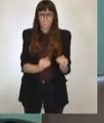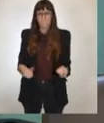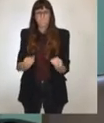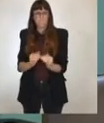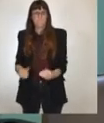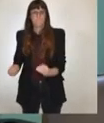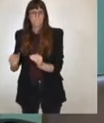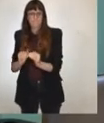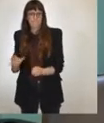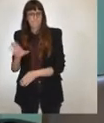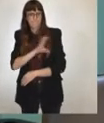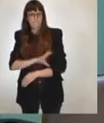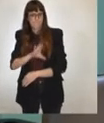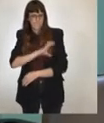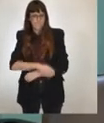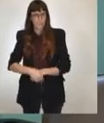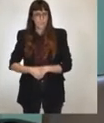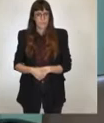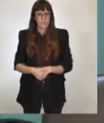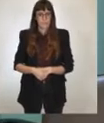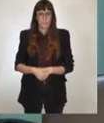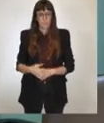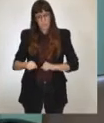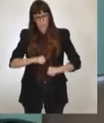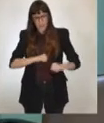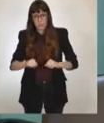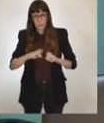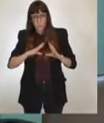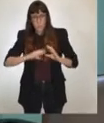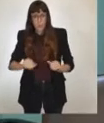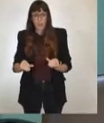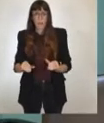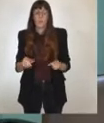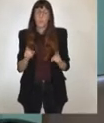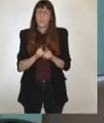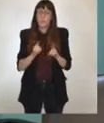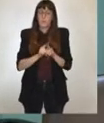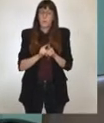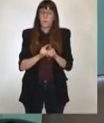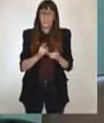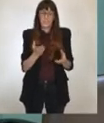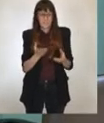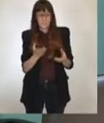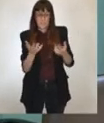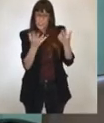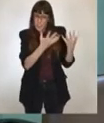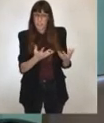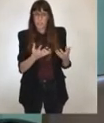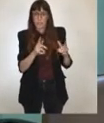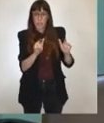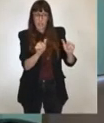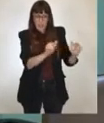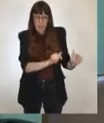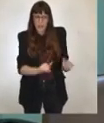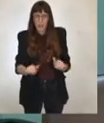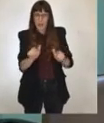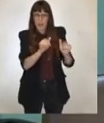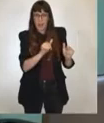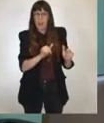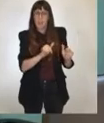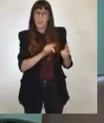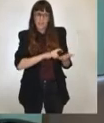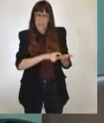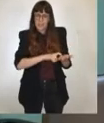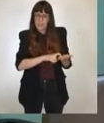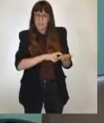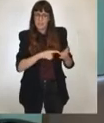mener une action documentée, objectivée, qui, je l'espère, va en tout cas permettre de